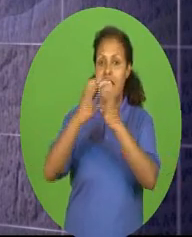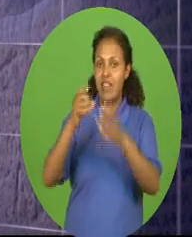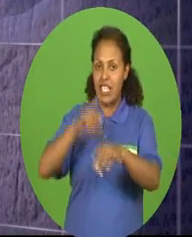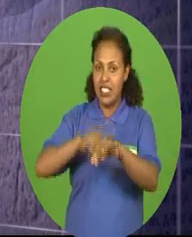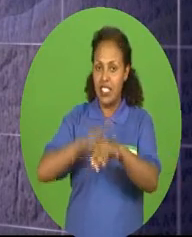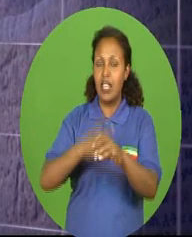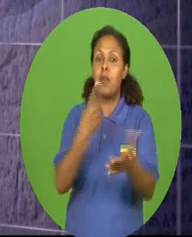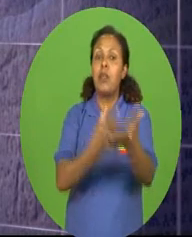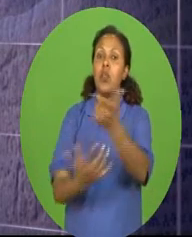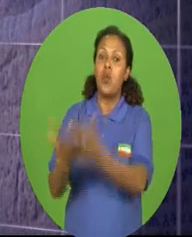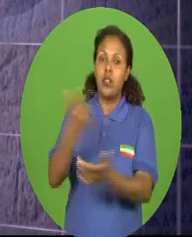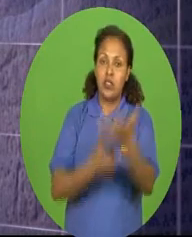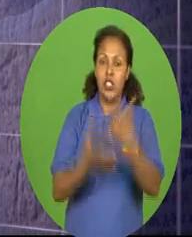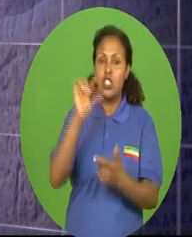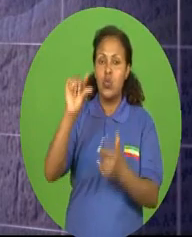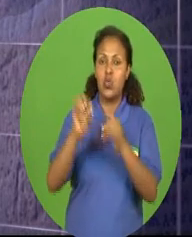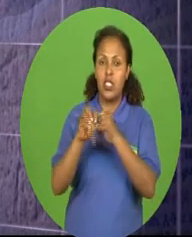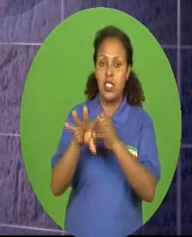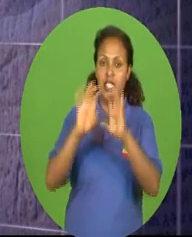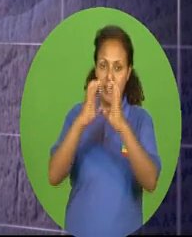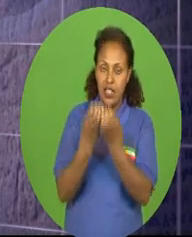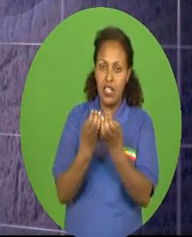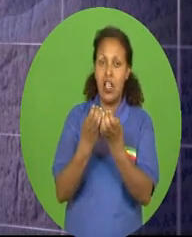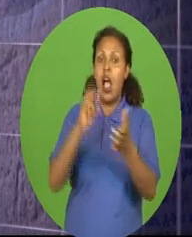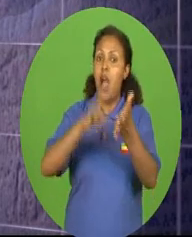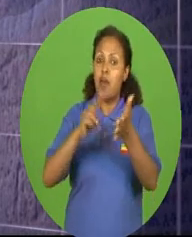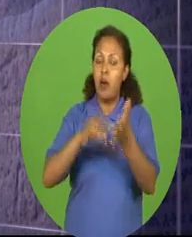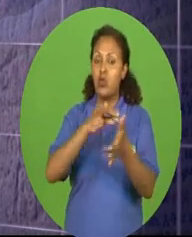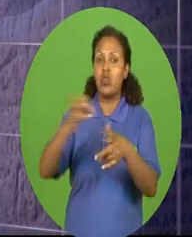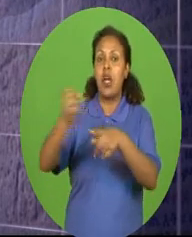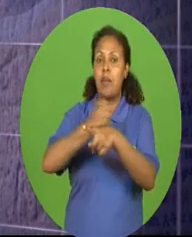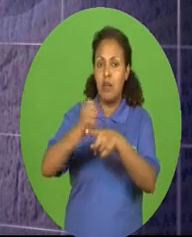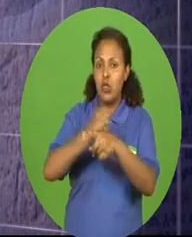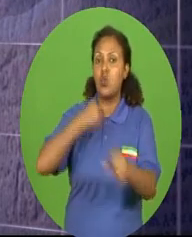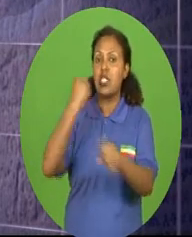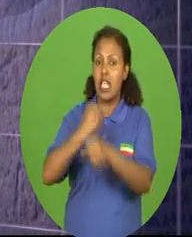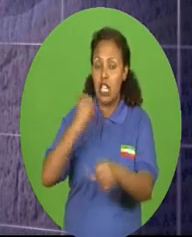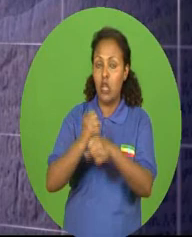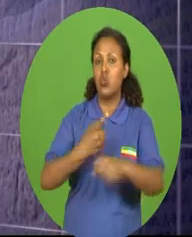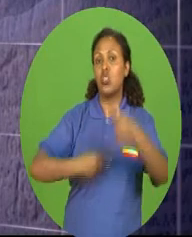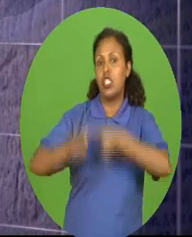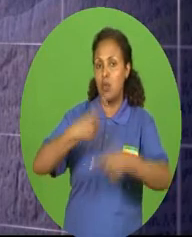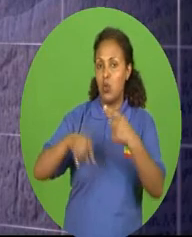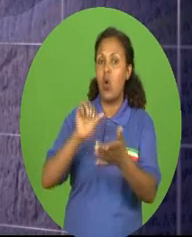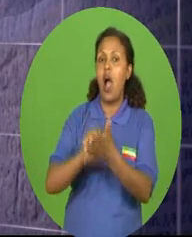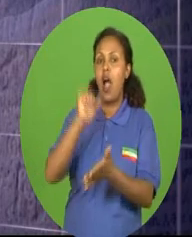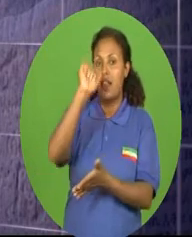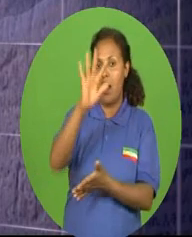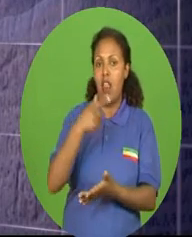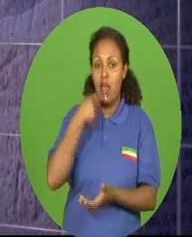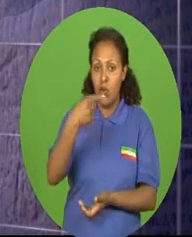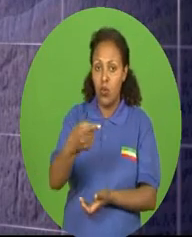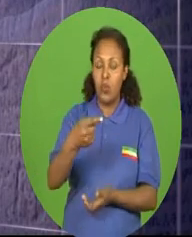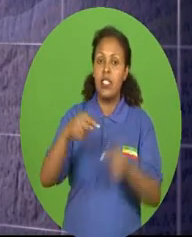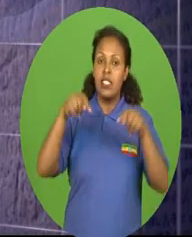በቀጣዩ ክፍለ ጊዜ የምንወያይበትን ንዑስ ክፍል አንብባችሁና መልመጃዎችን ሰርታችሁ እንድትመጡ